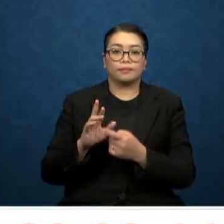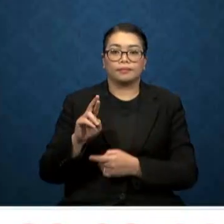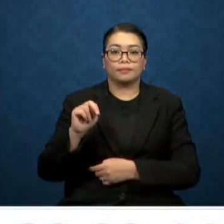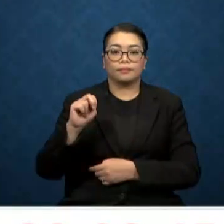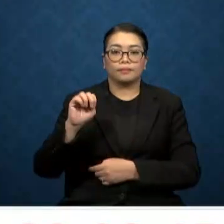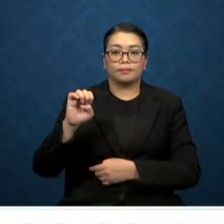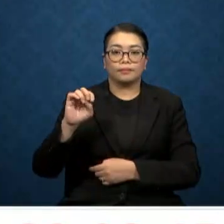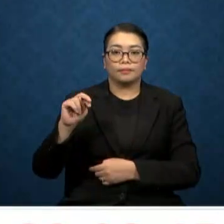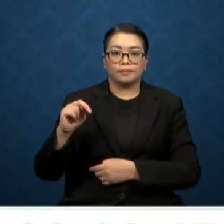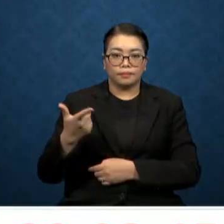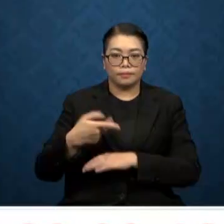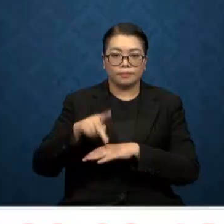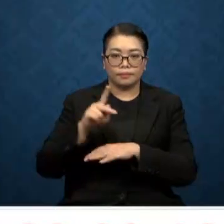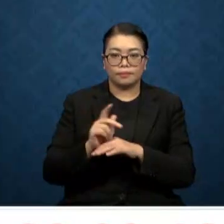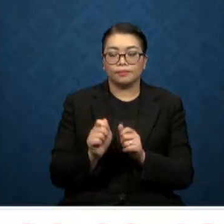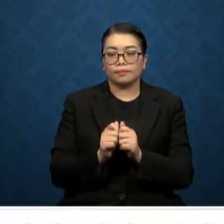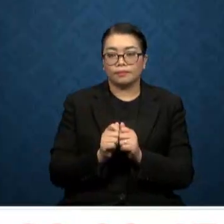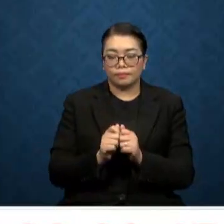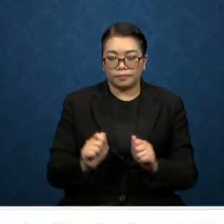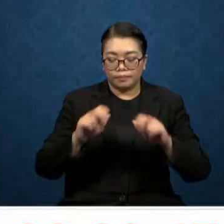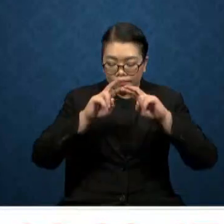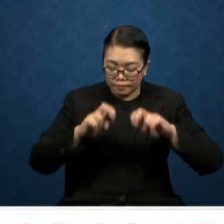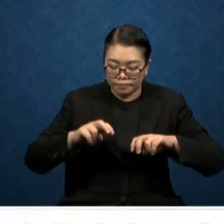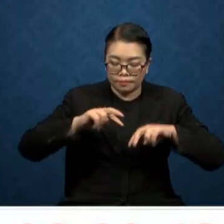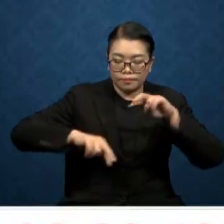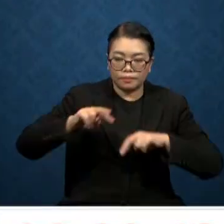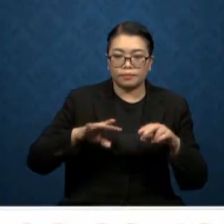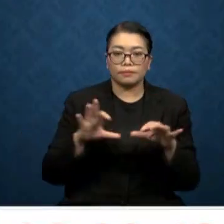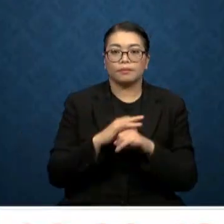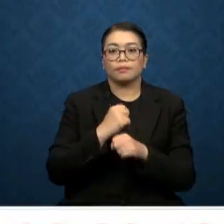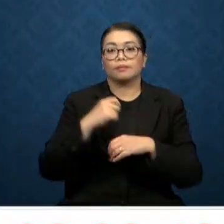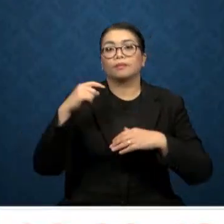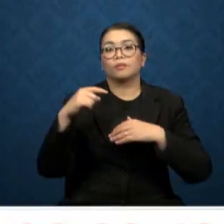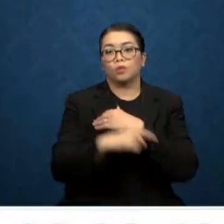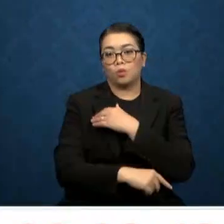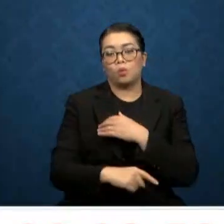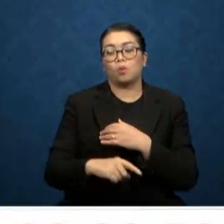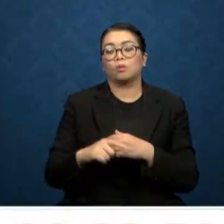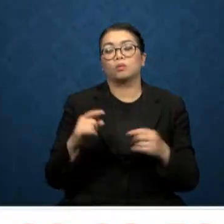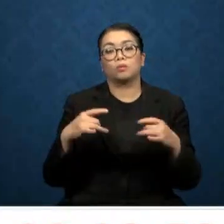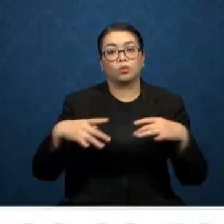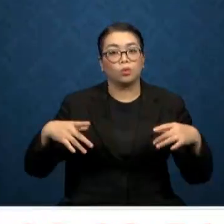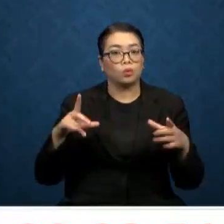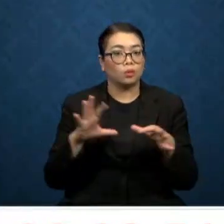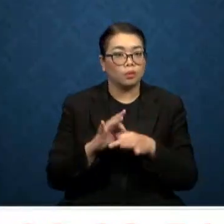คณะอนุกรรมาธิการศึกษาตรวจสอบเรื่องการกระทำการทุจริตและประพฤติ